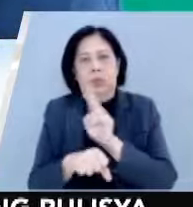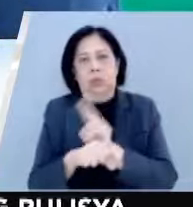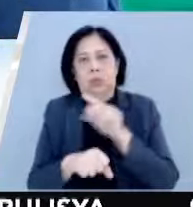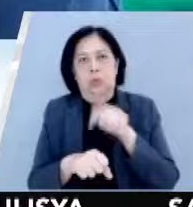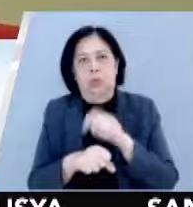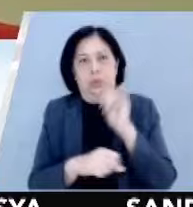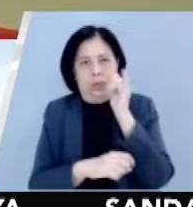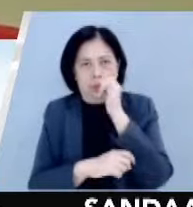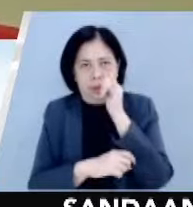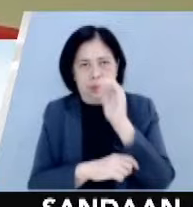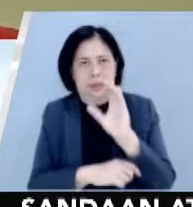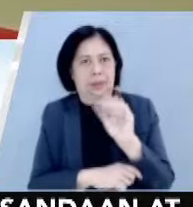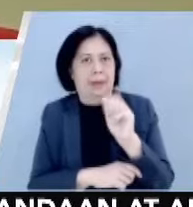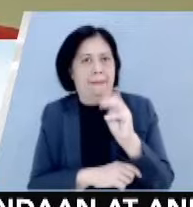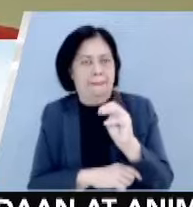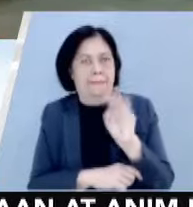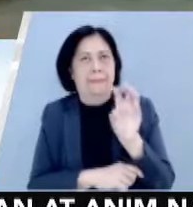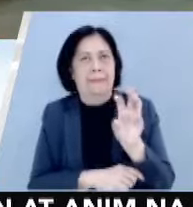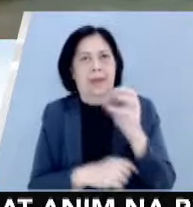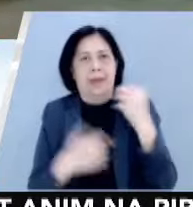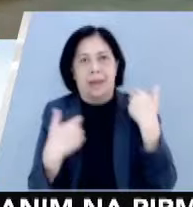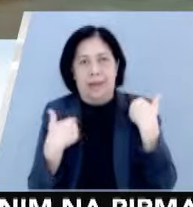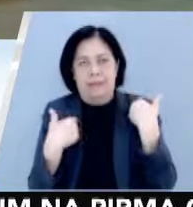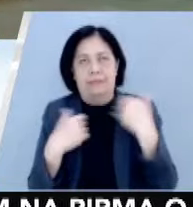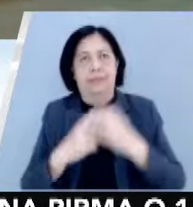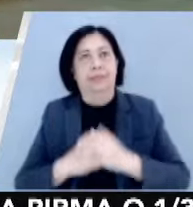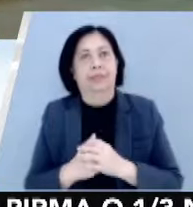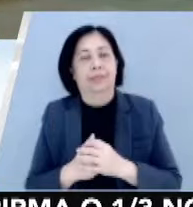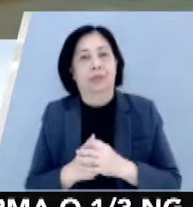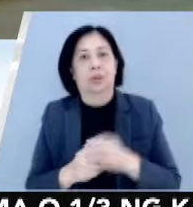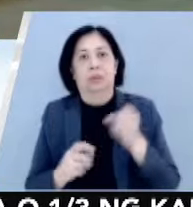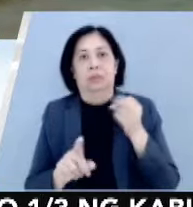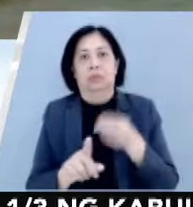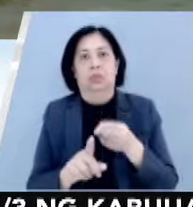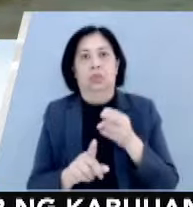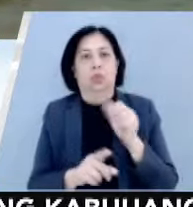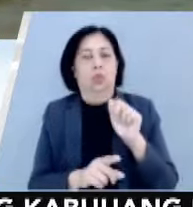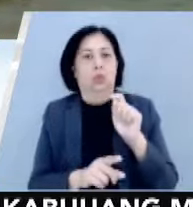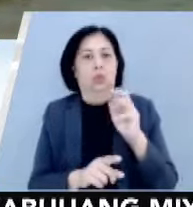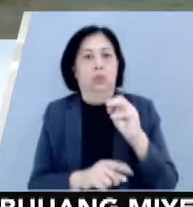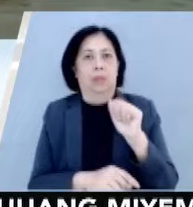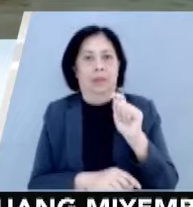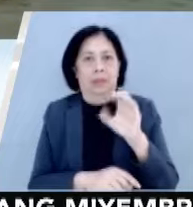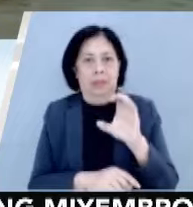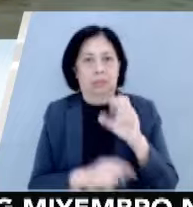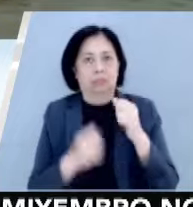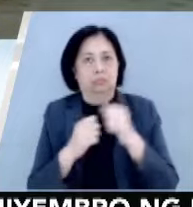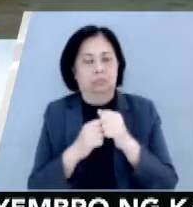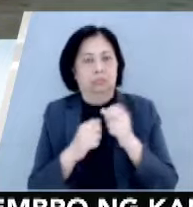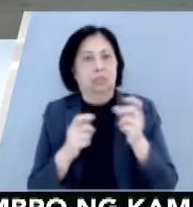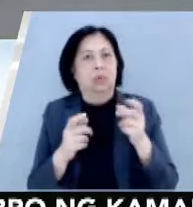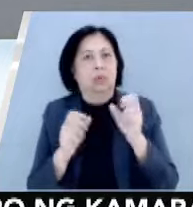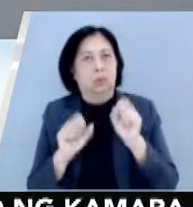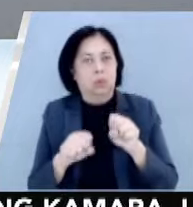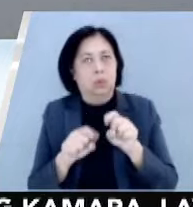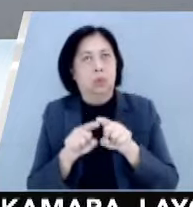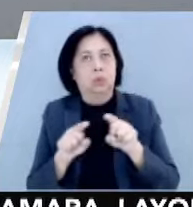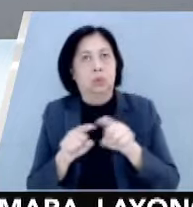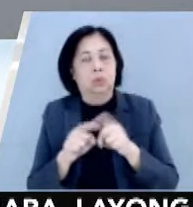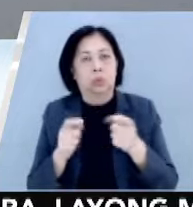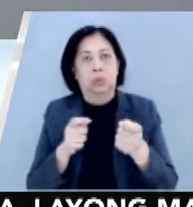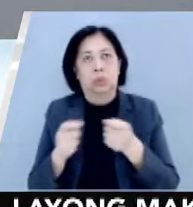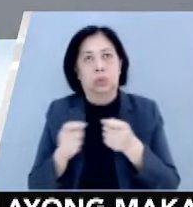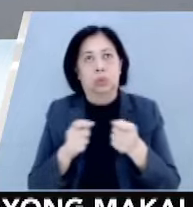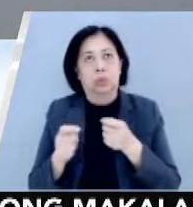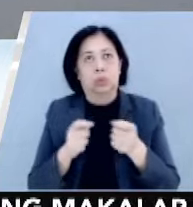Ayan, naka-attach siya dito sa taas at hindi lang automatic mode ang meron nito. Pag pinapagana na po, pwede nyo ring kontrolin ito